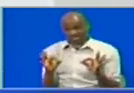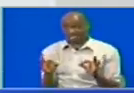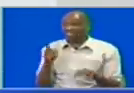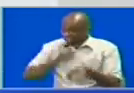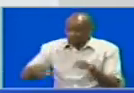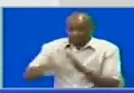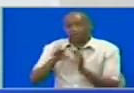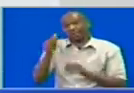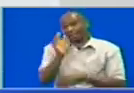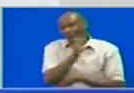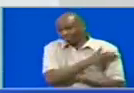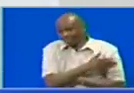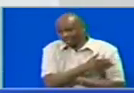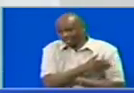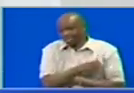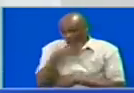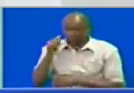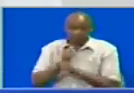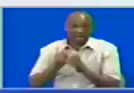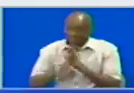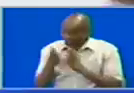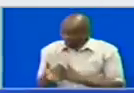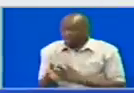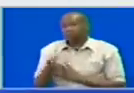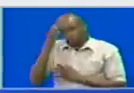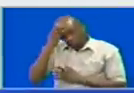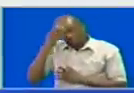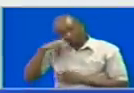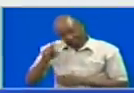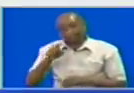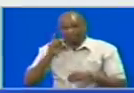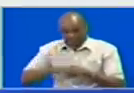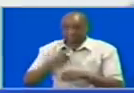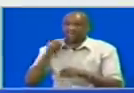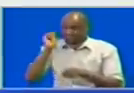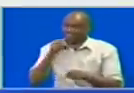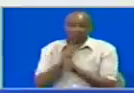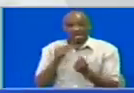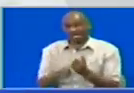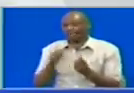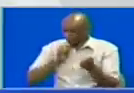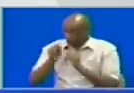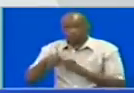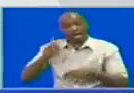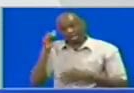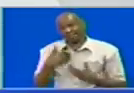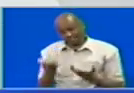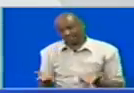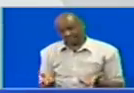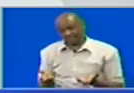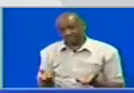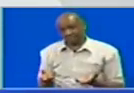ukimtoa utakuwa na bidii kwa sababu utajua ulingangana kumtoa. Na pia mwingine inakuwa na competition. Mhm. Inafanya